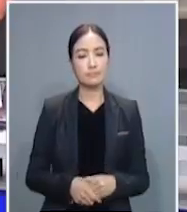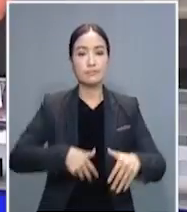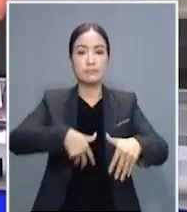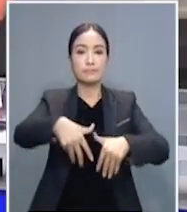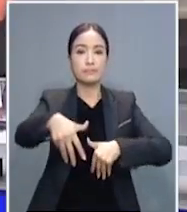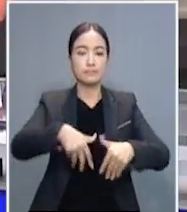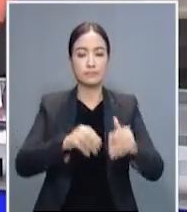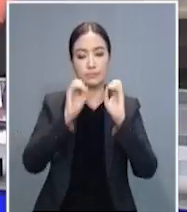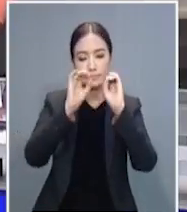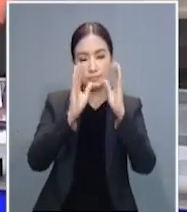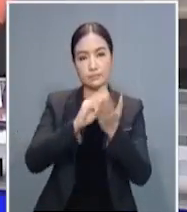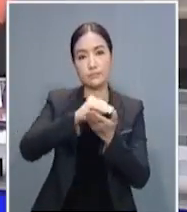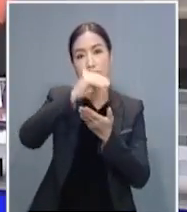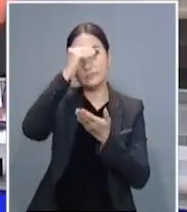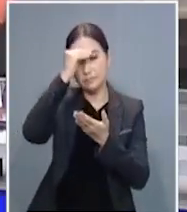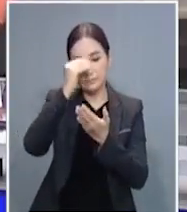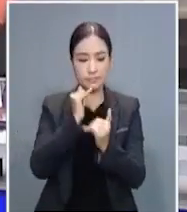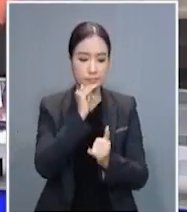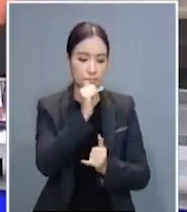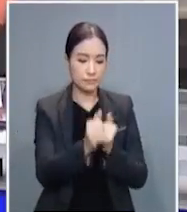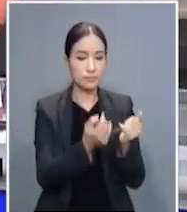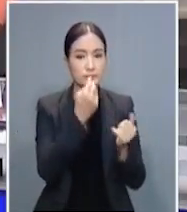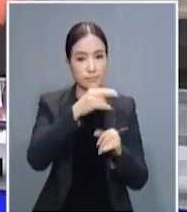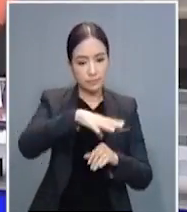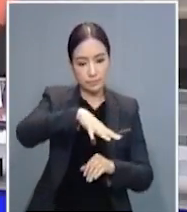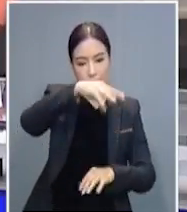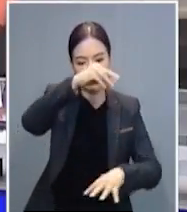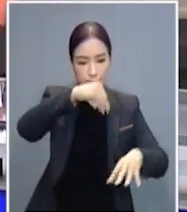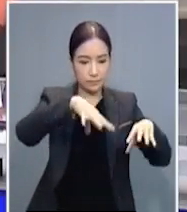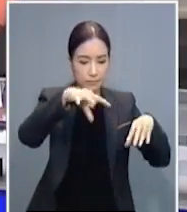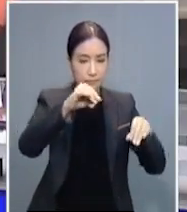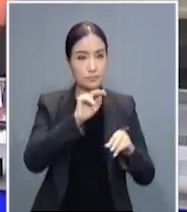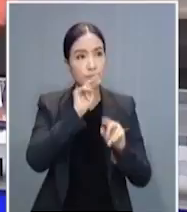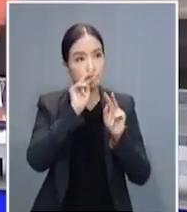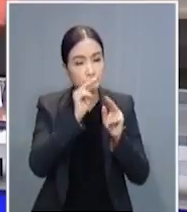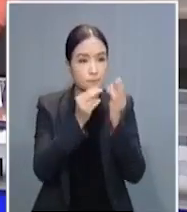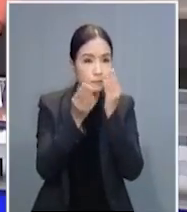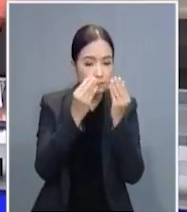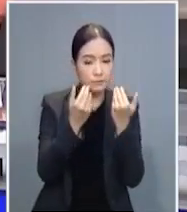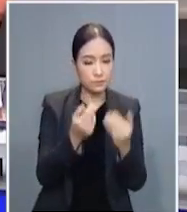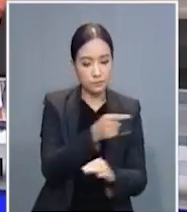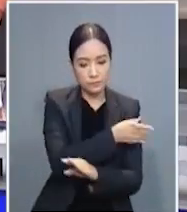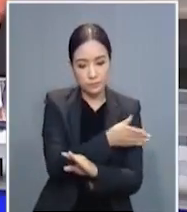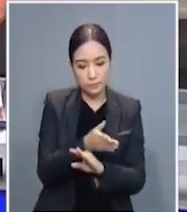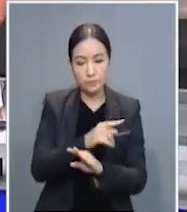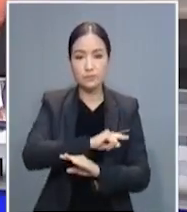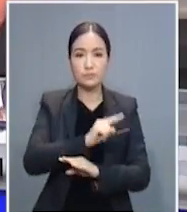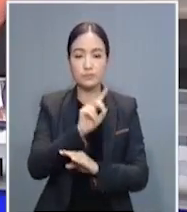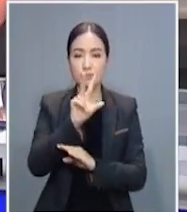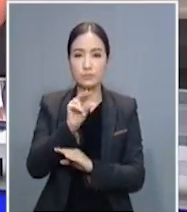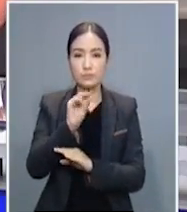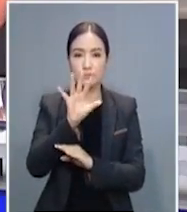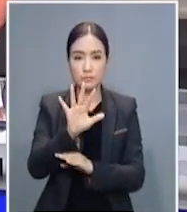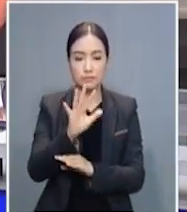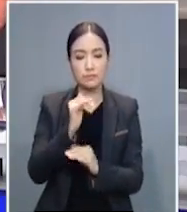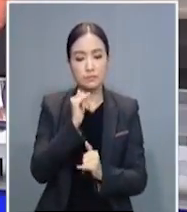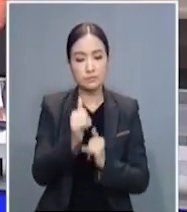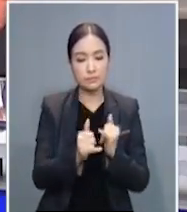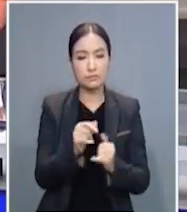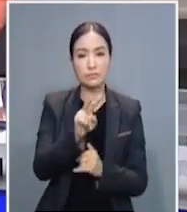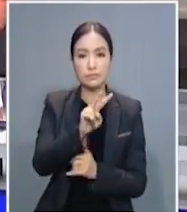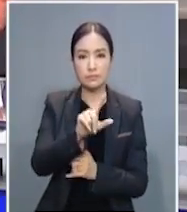ประชาชนคณะครูและก็นักเรียนที่เข้าชมนิทรรศการพระเมรุมาตรตอนนี้ผ่านมาแล้ว35วันนะครับมีผู้เข้าชมแล้วกว่